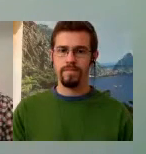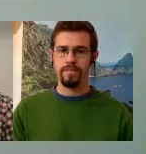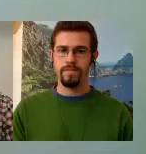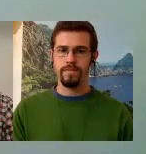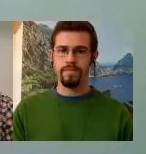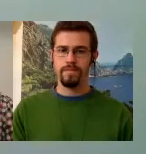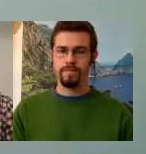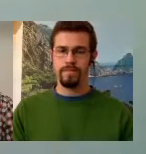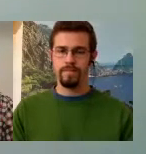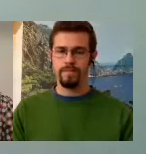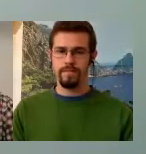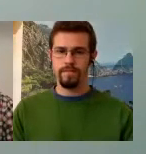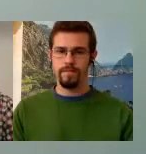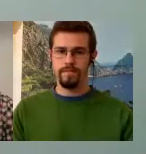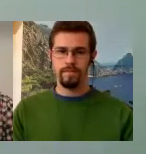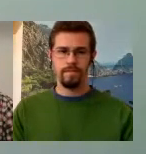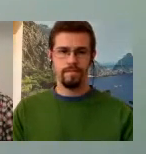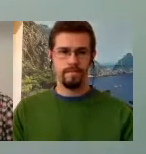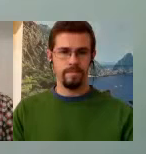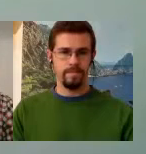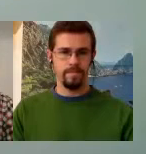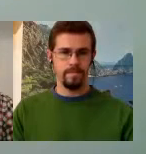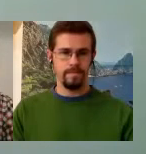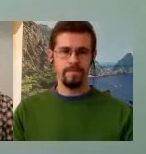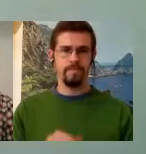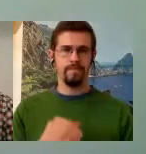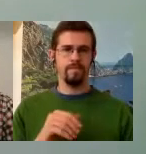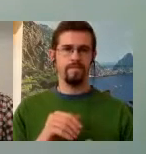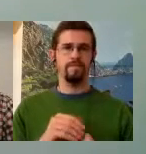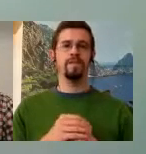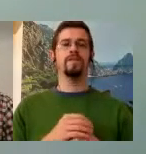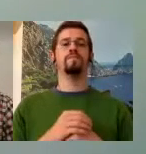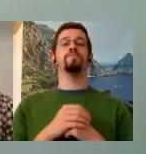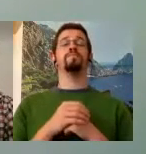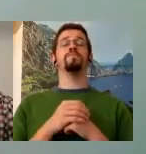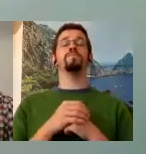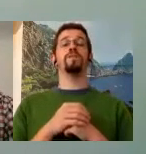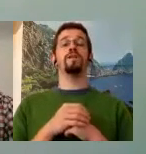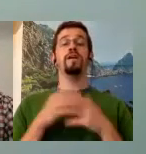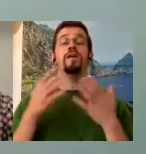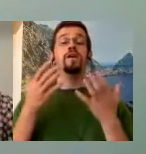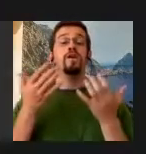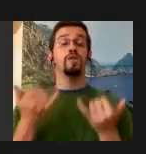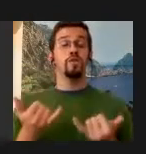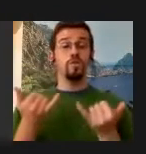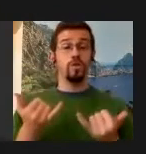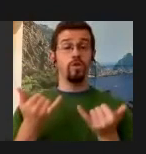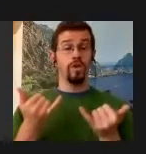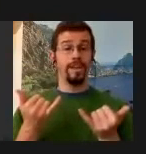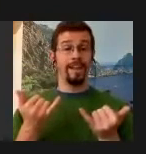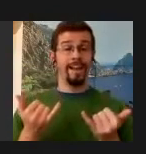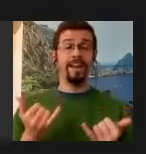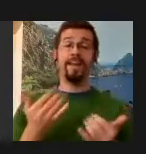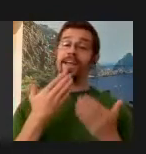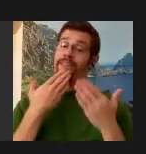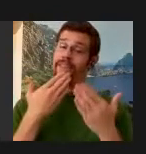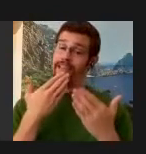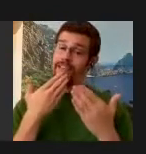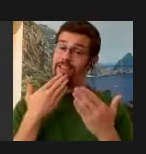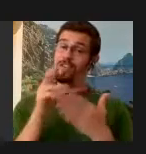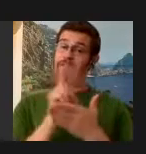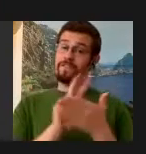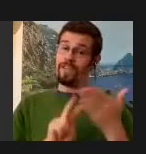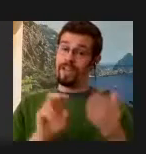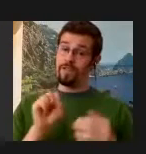الاشارات على تحسين okay. تعليم الصم الاكاديمي. Okay, so today I thank you Madam Valerie Sutton for